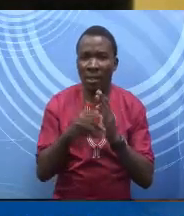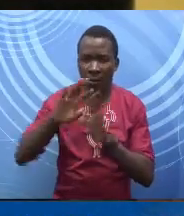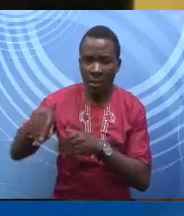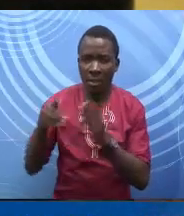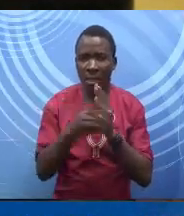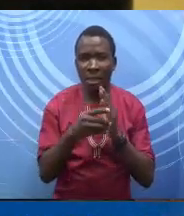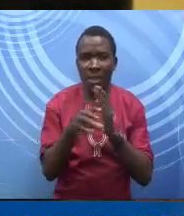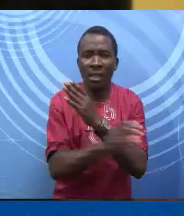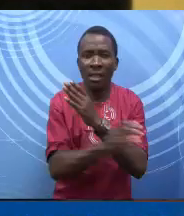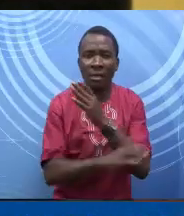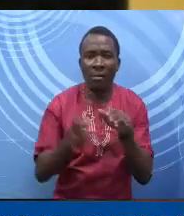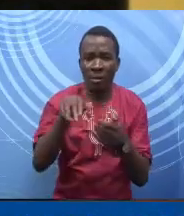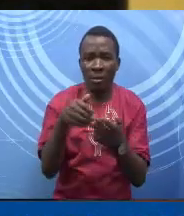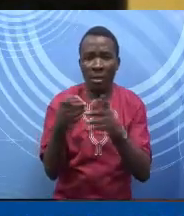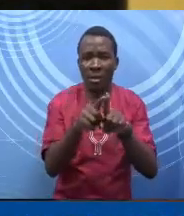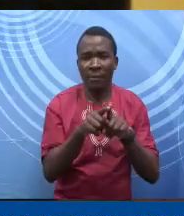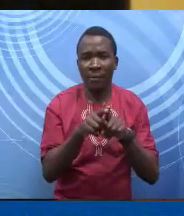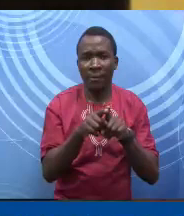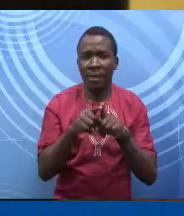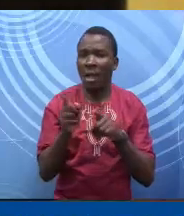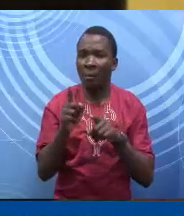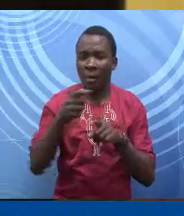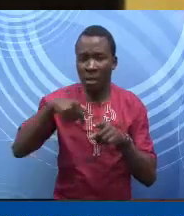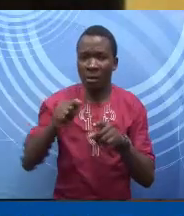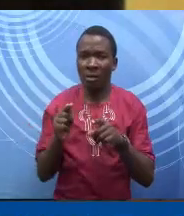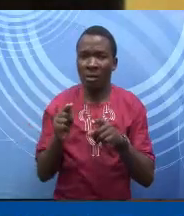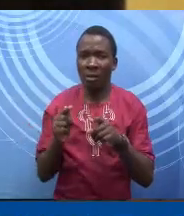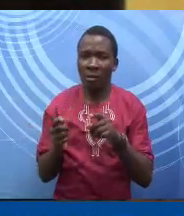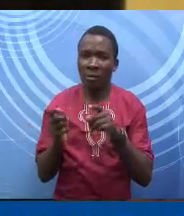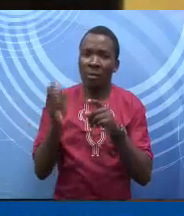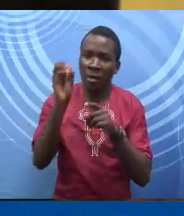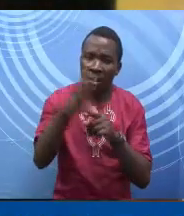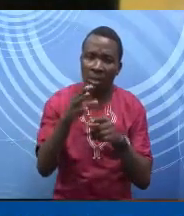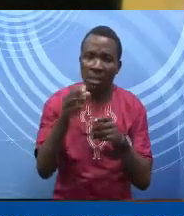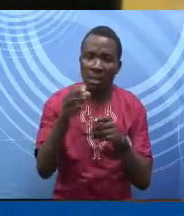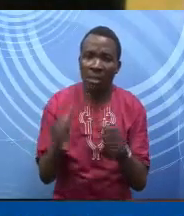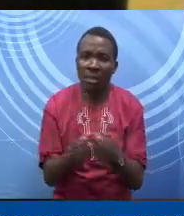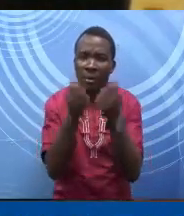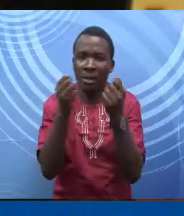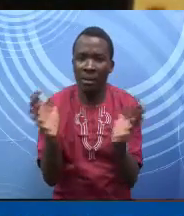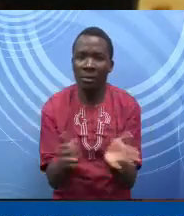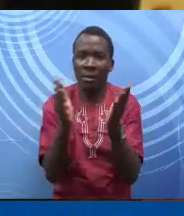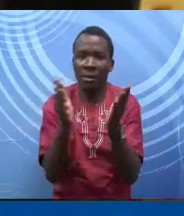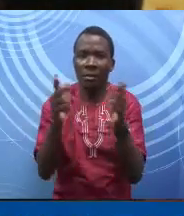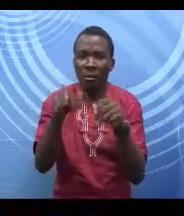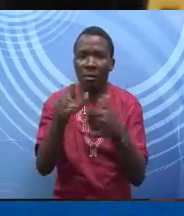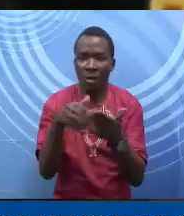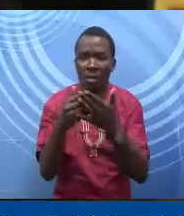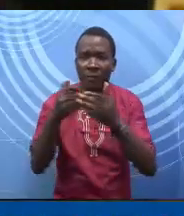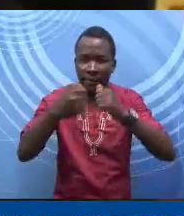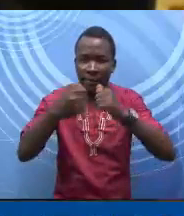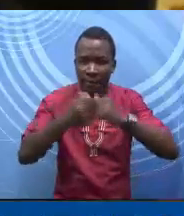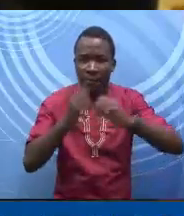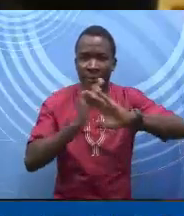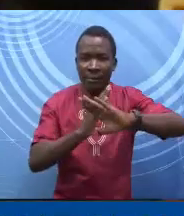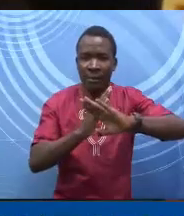n'igihugu cyose ntabwo rero twateza ibiza kandi dushishikariza buri muntu wese kubirwanya bivuze ngo